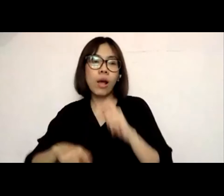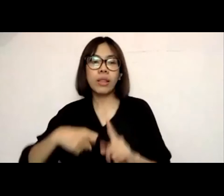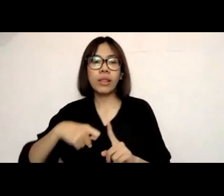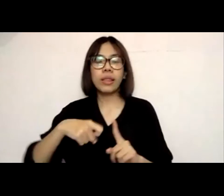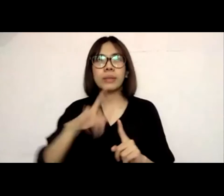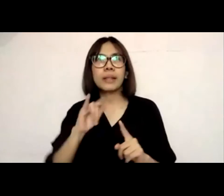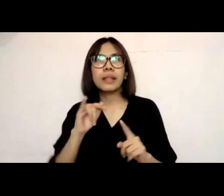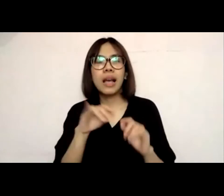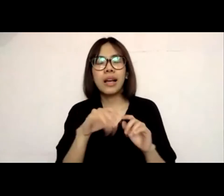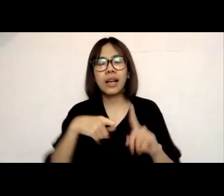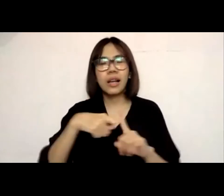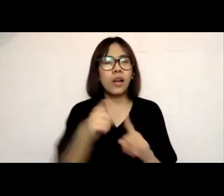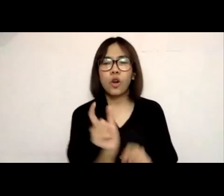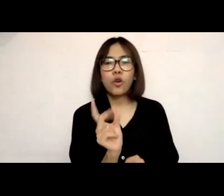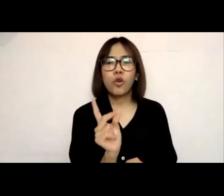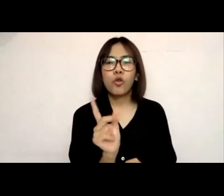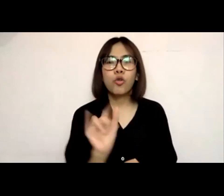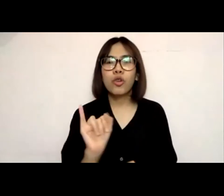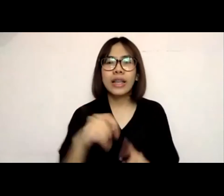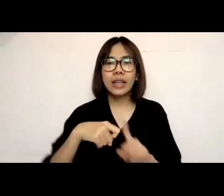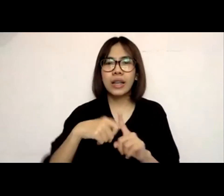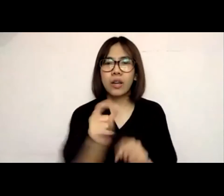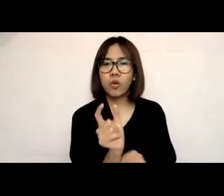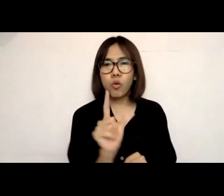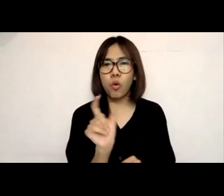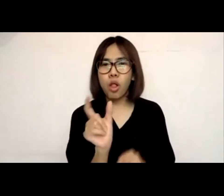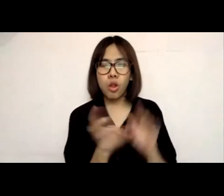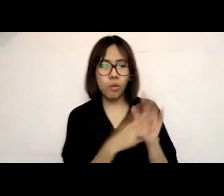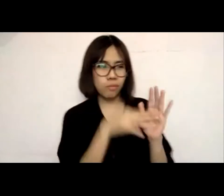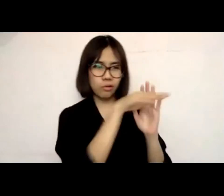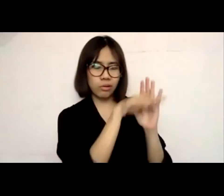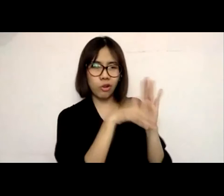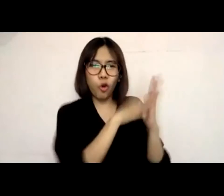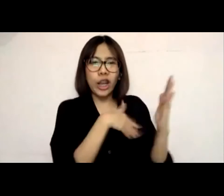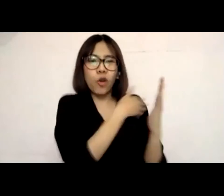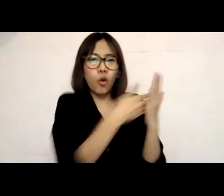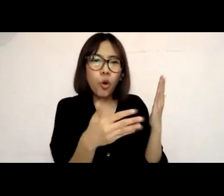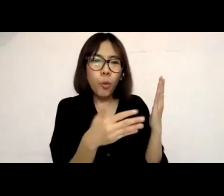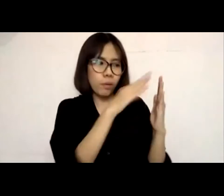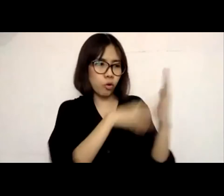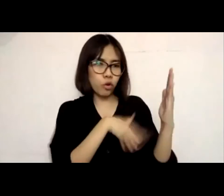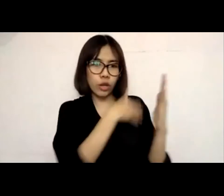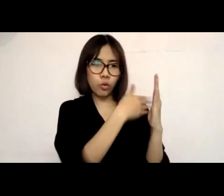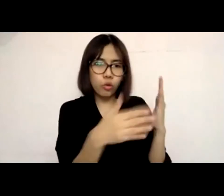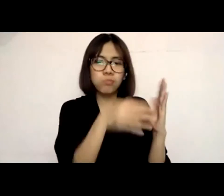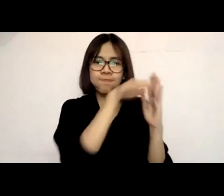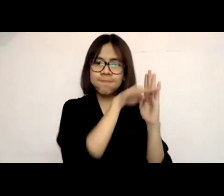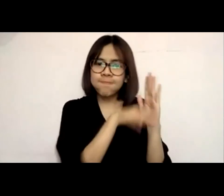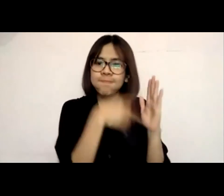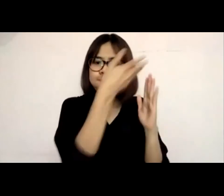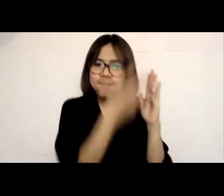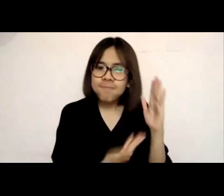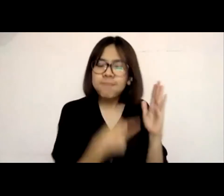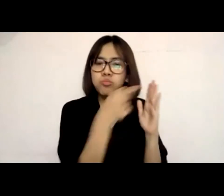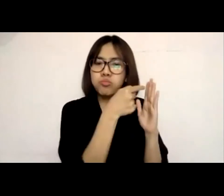oleh pemerintah, yaitu dengan kesiapan sesuai dengan kurikulum, yaitu disediakan